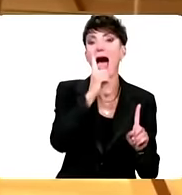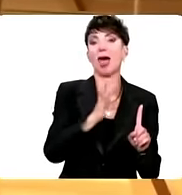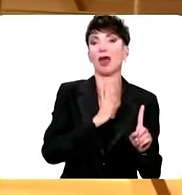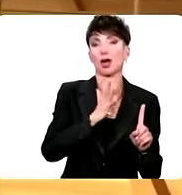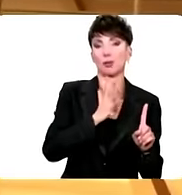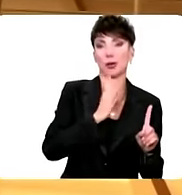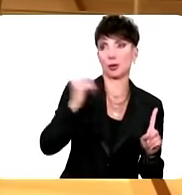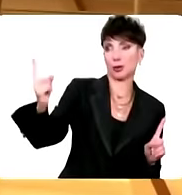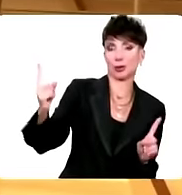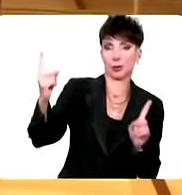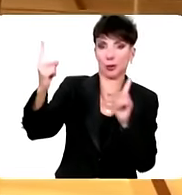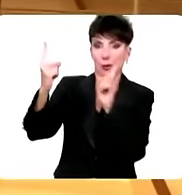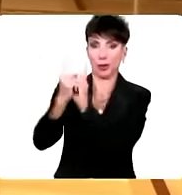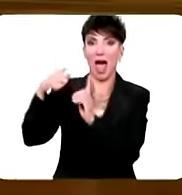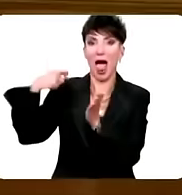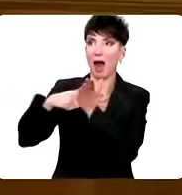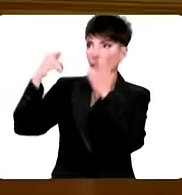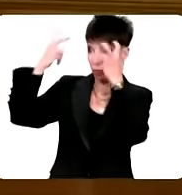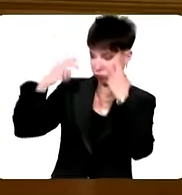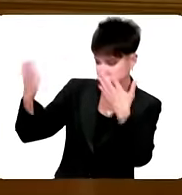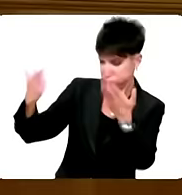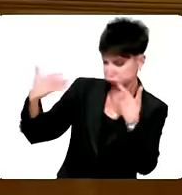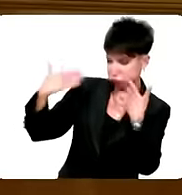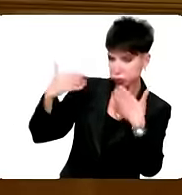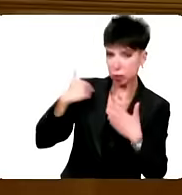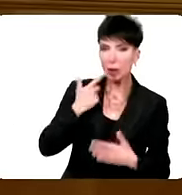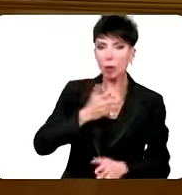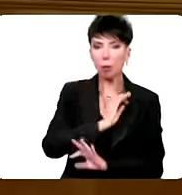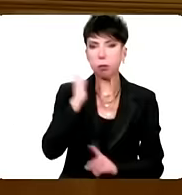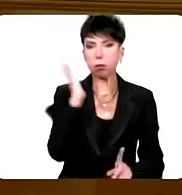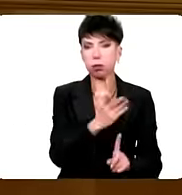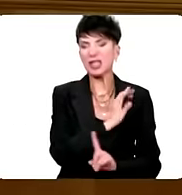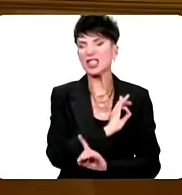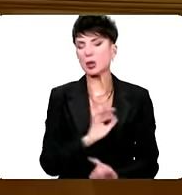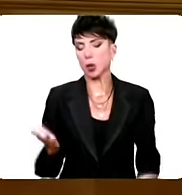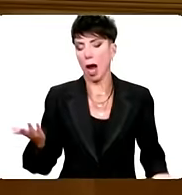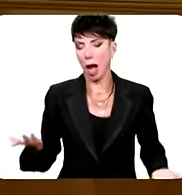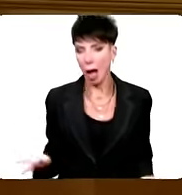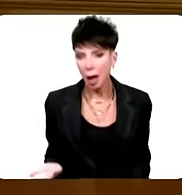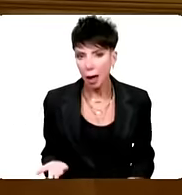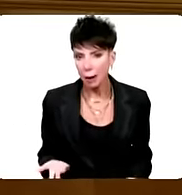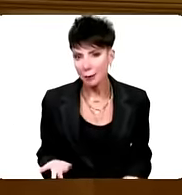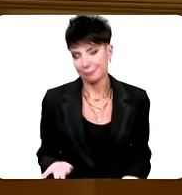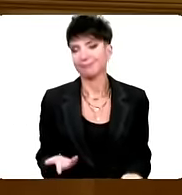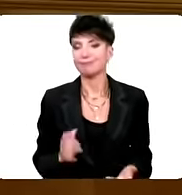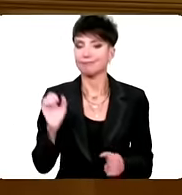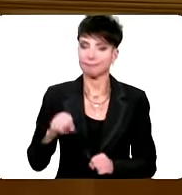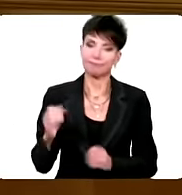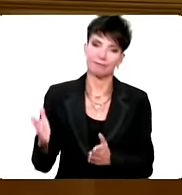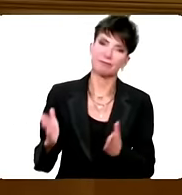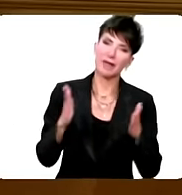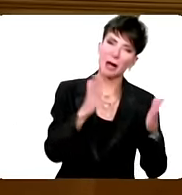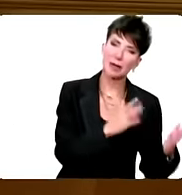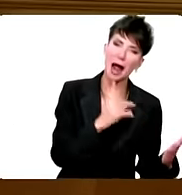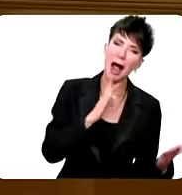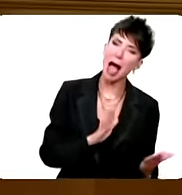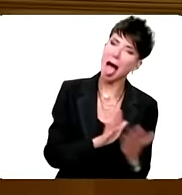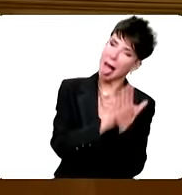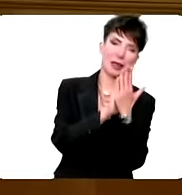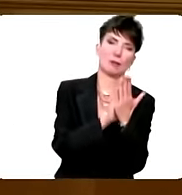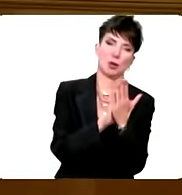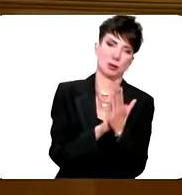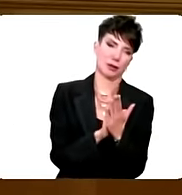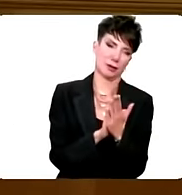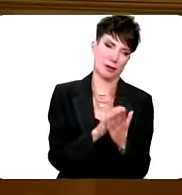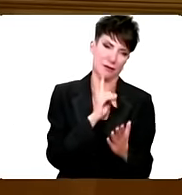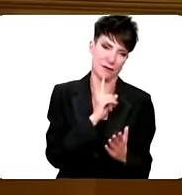στην. Από την άλλη. Αντιμετωπίσαμε μία πραγματικότητα. Ίσως μερικές φορές,